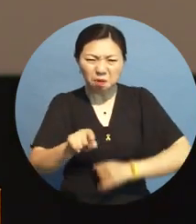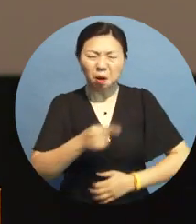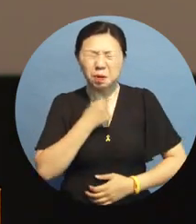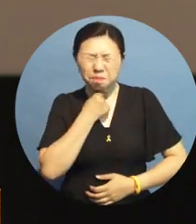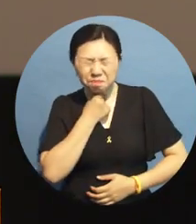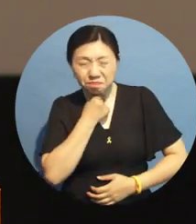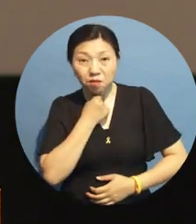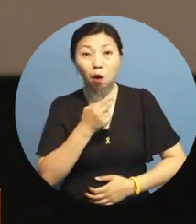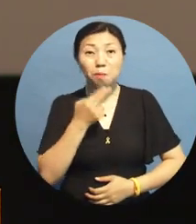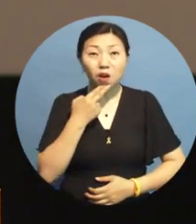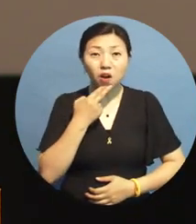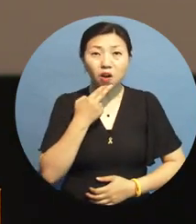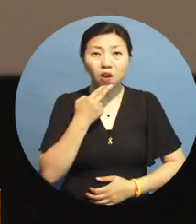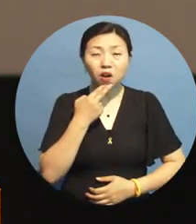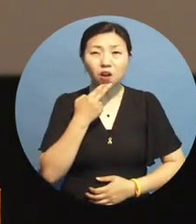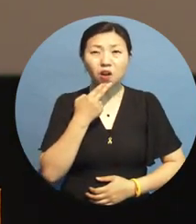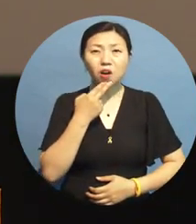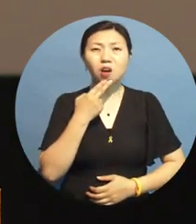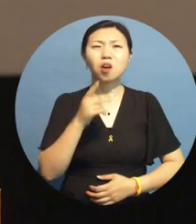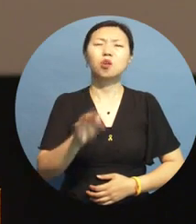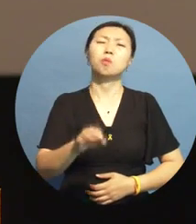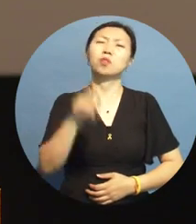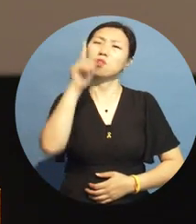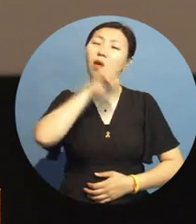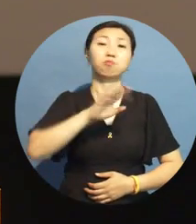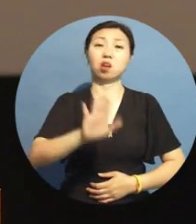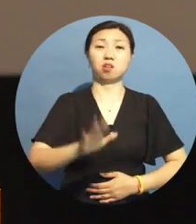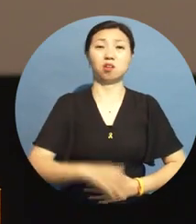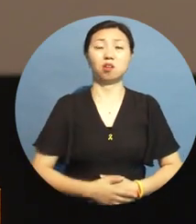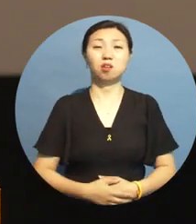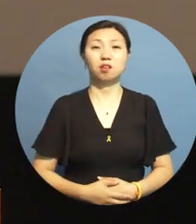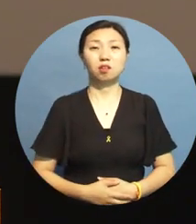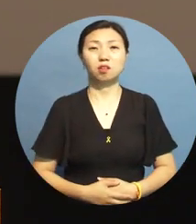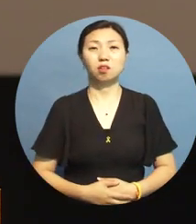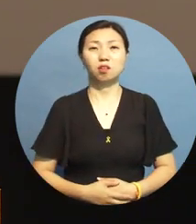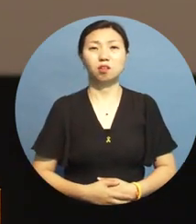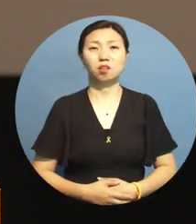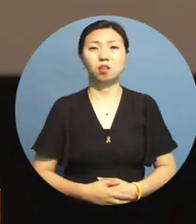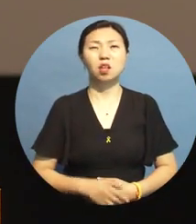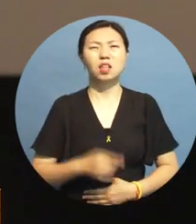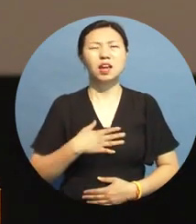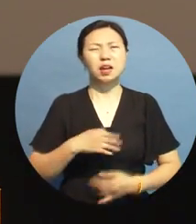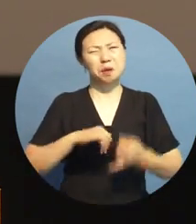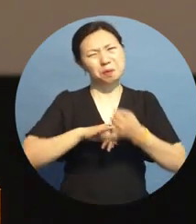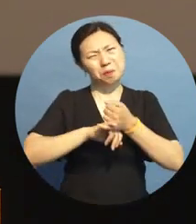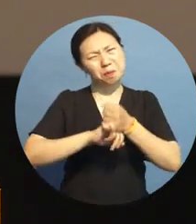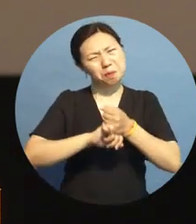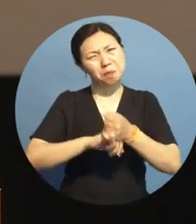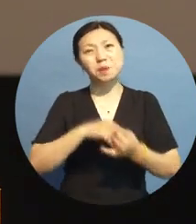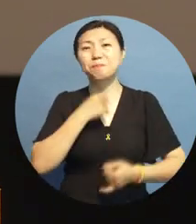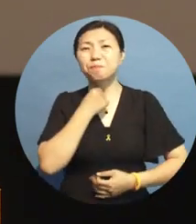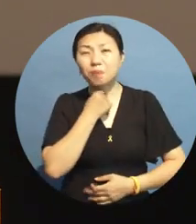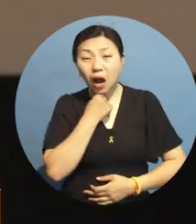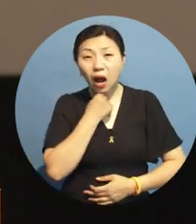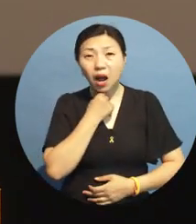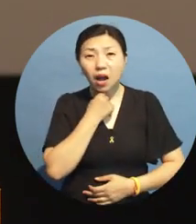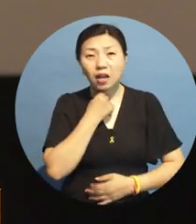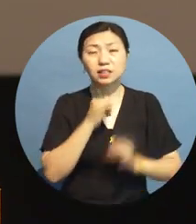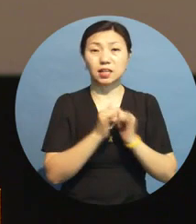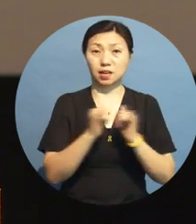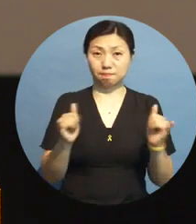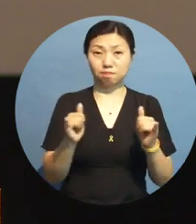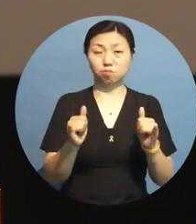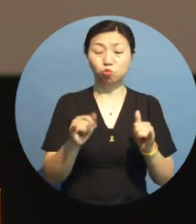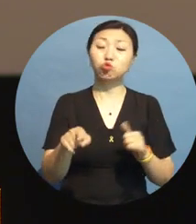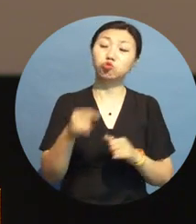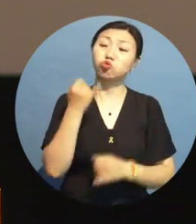이거 해야 된다. 이런 게 없다. 그거는 나쁜 게 아니에요. 뭐가 꼭 되고 싶다. 이런 게